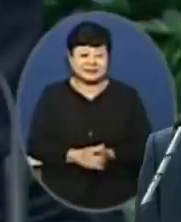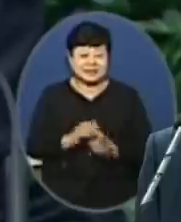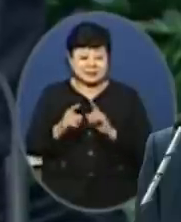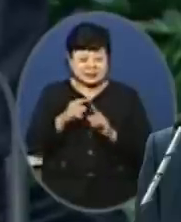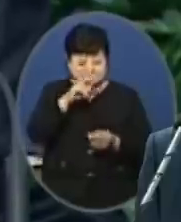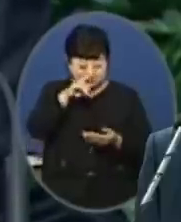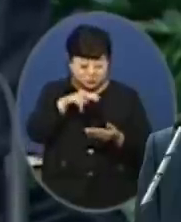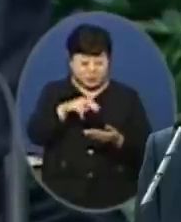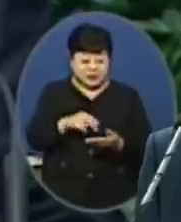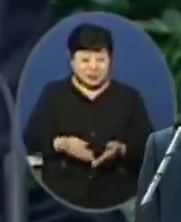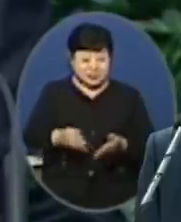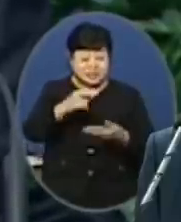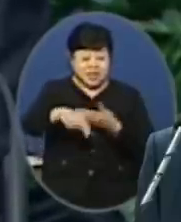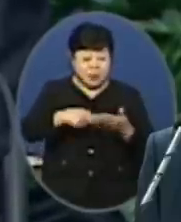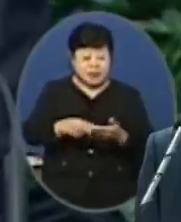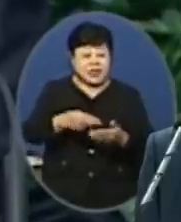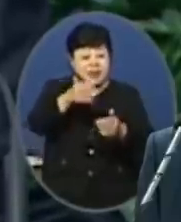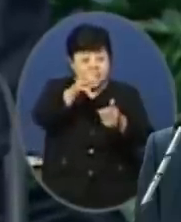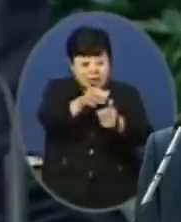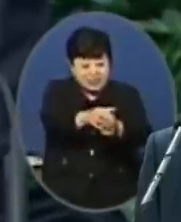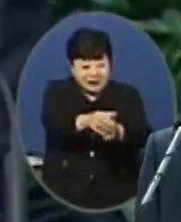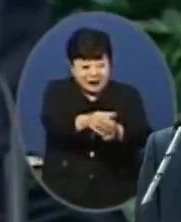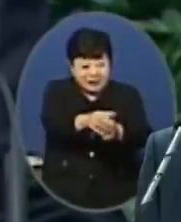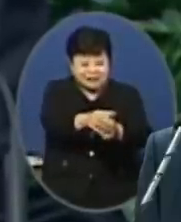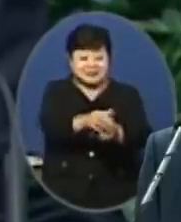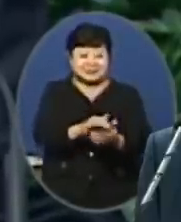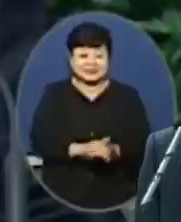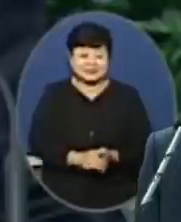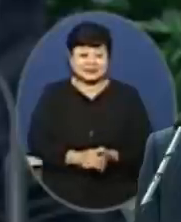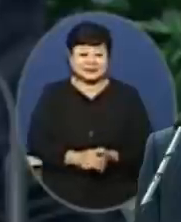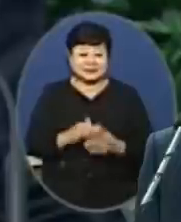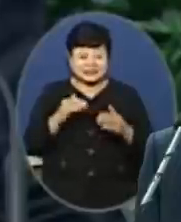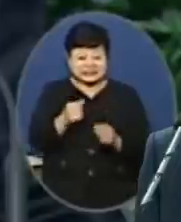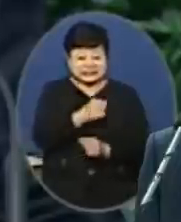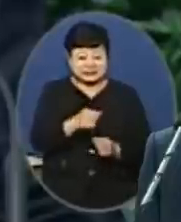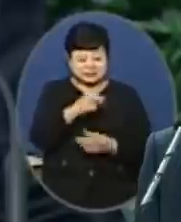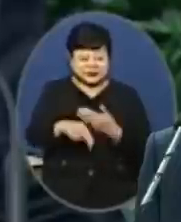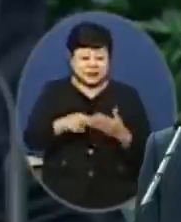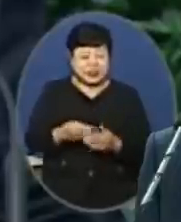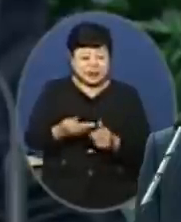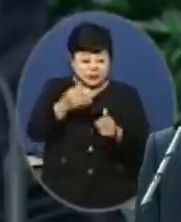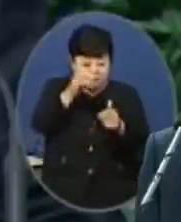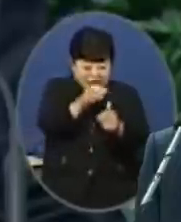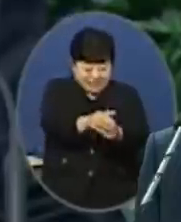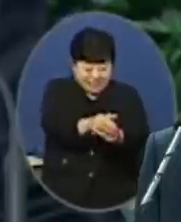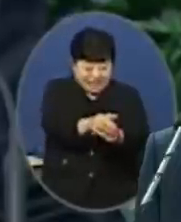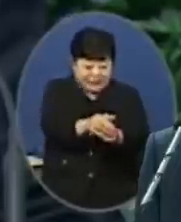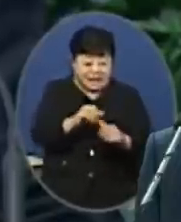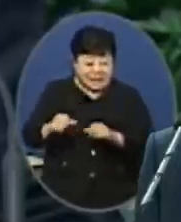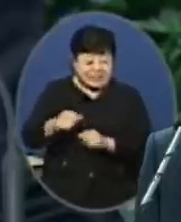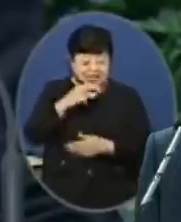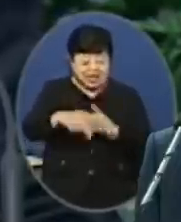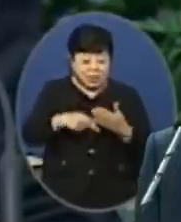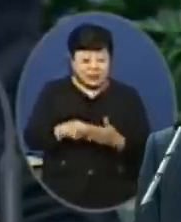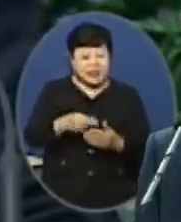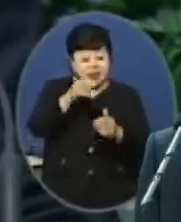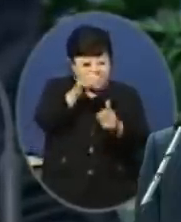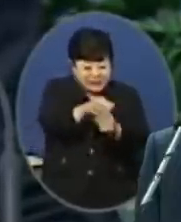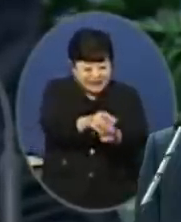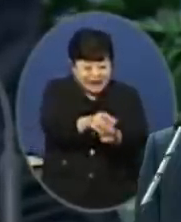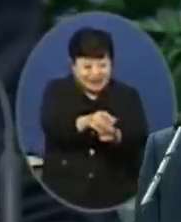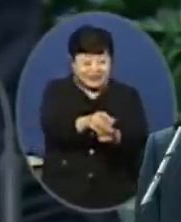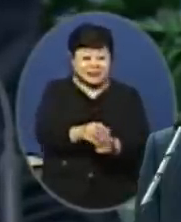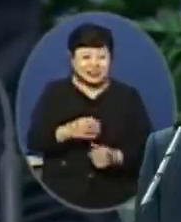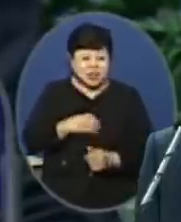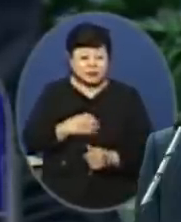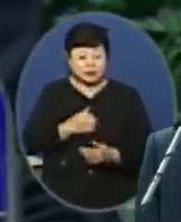성경에는 내 길을 야훼께 맡기라, 내 짐을 야훼께 맡기라, 너희 행사를 야훼께 맡기라.